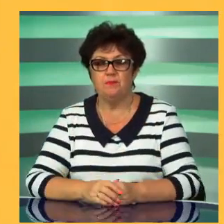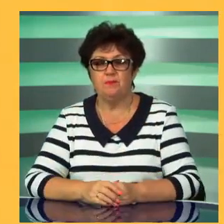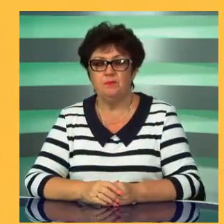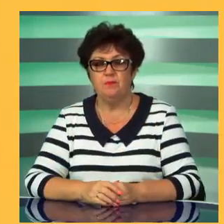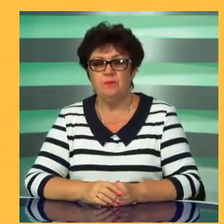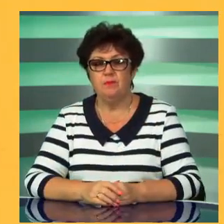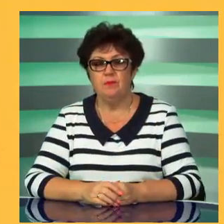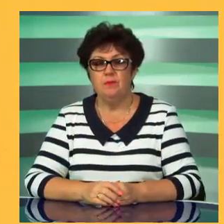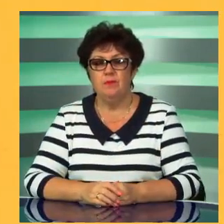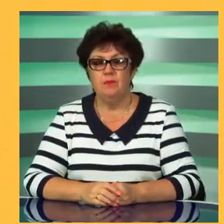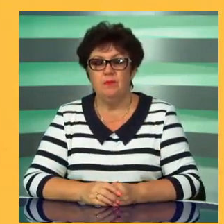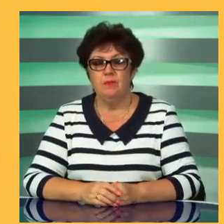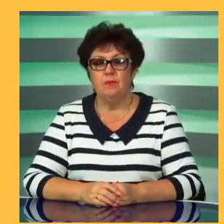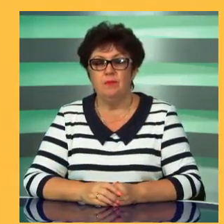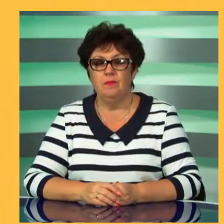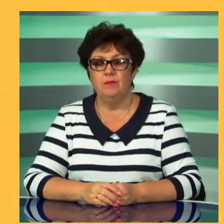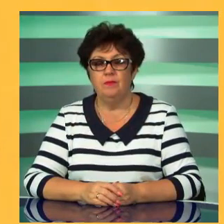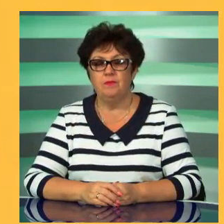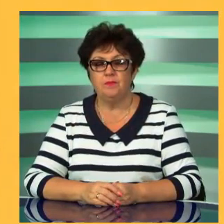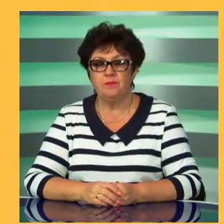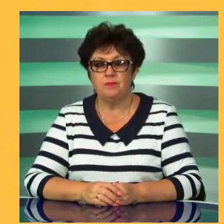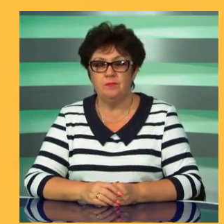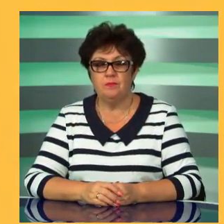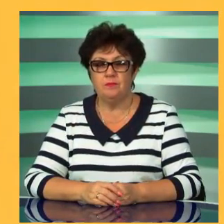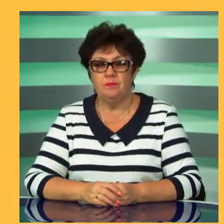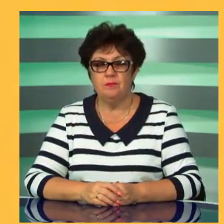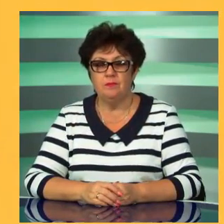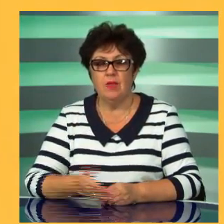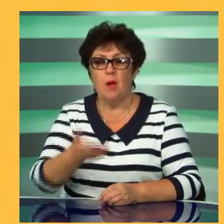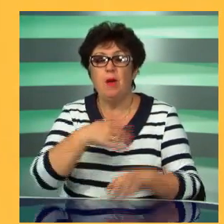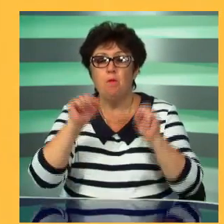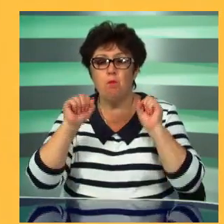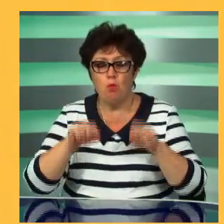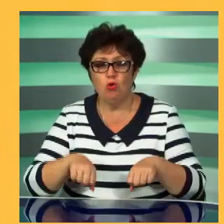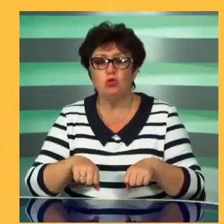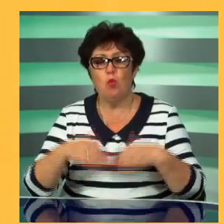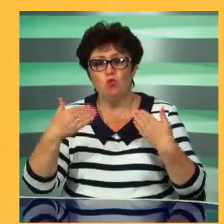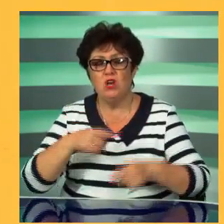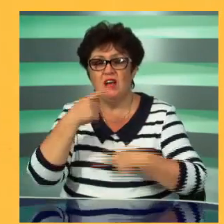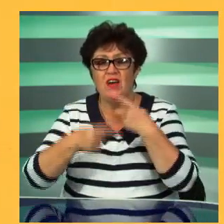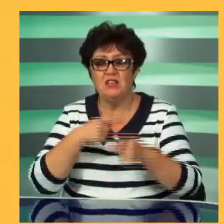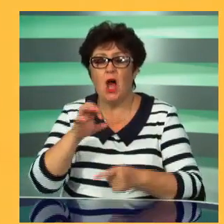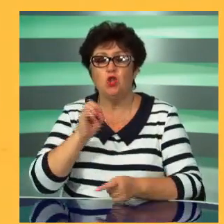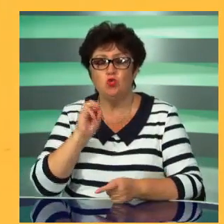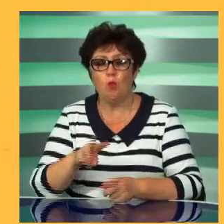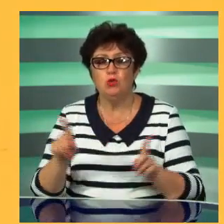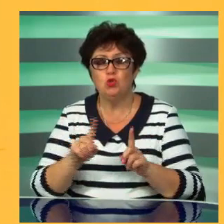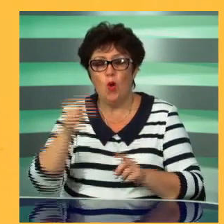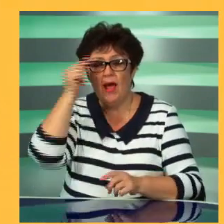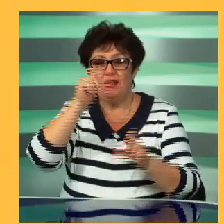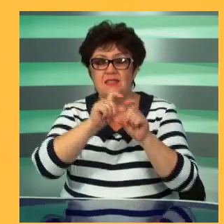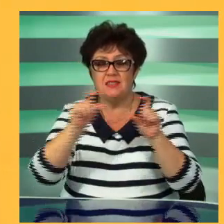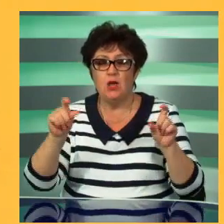И, подводя итоги минувшего учебного года, мы можем уже говорить о том, что